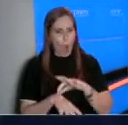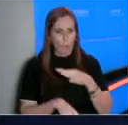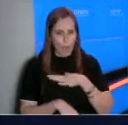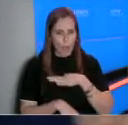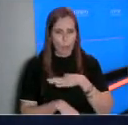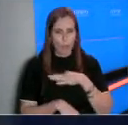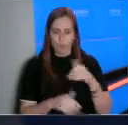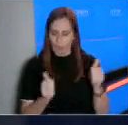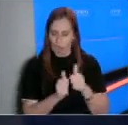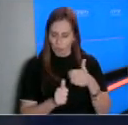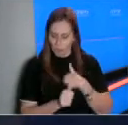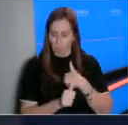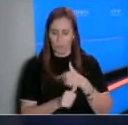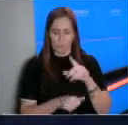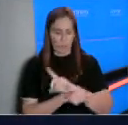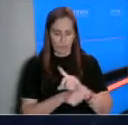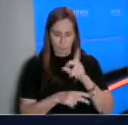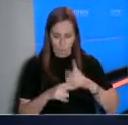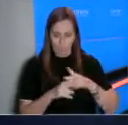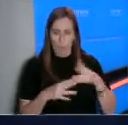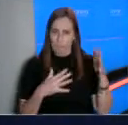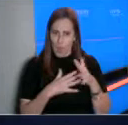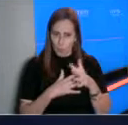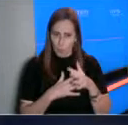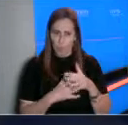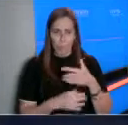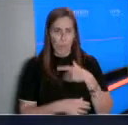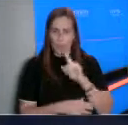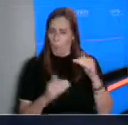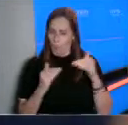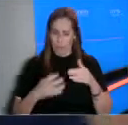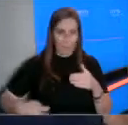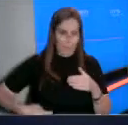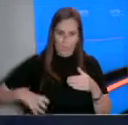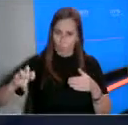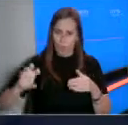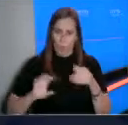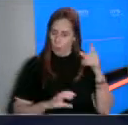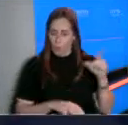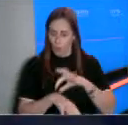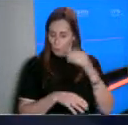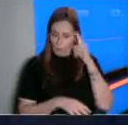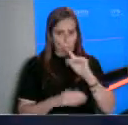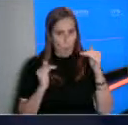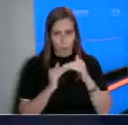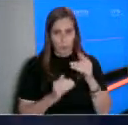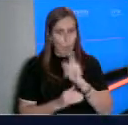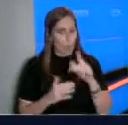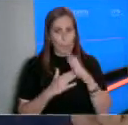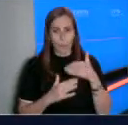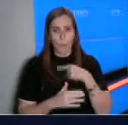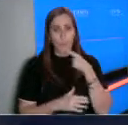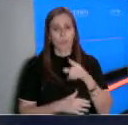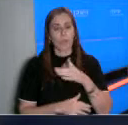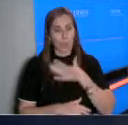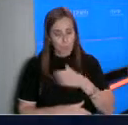שלי שמלווים אותי לאורך הזמן במחלה, בדקו אותי, אני לא מתאימה לכריתת חול לדעתם בשלב הזה, לא בודקים אותי,